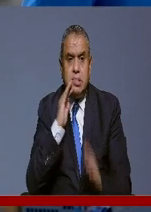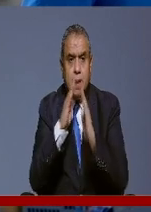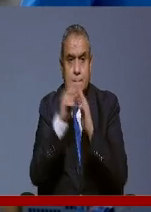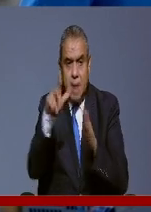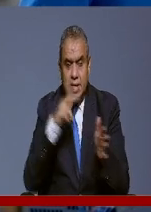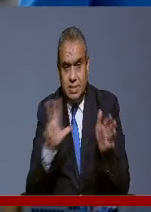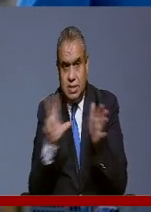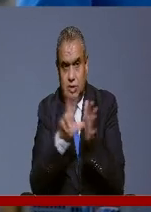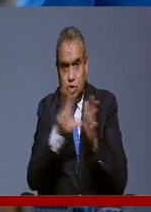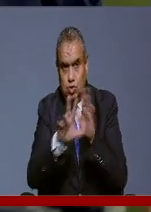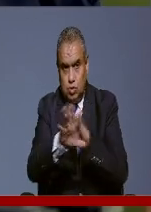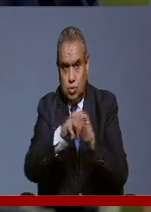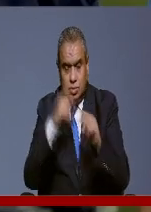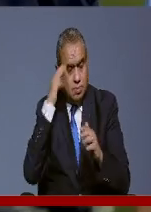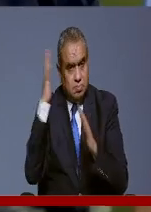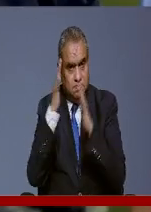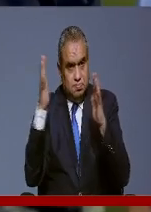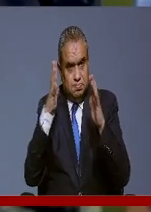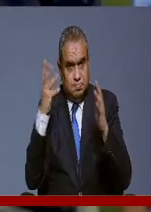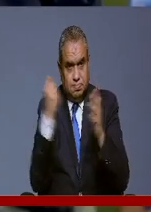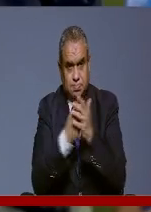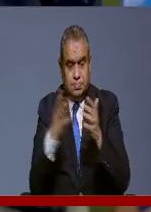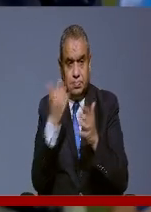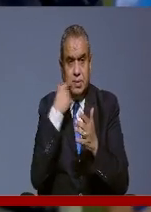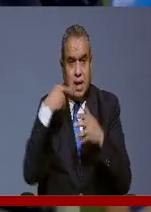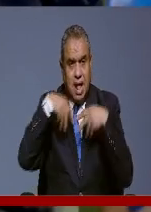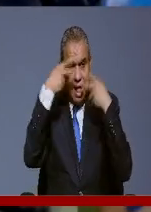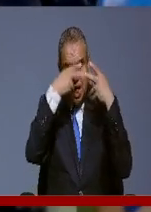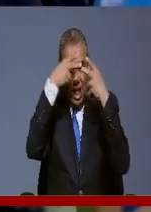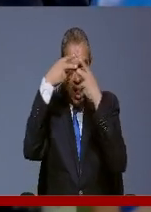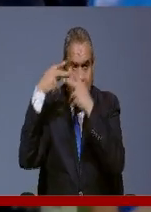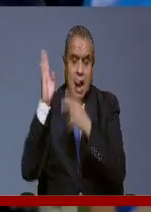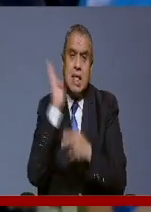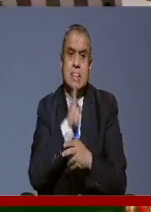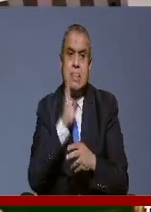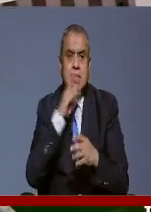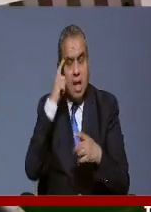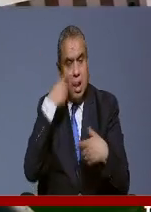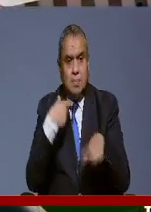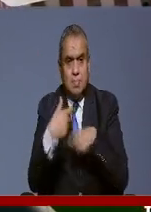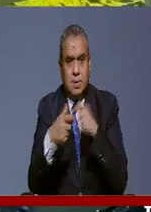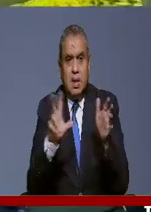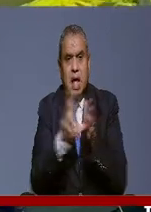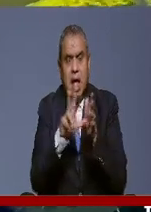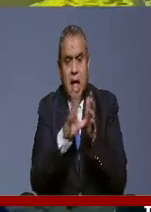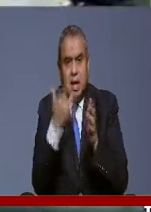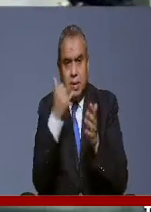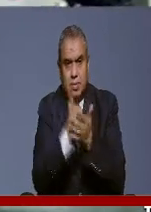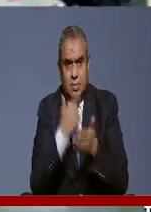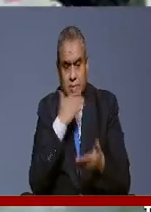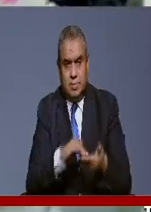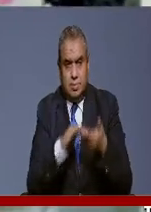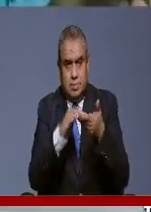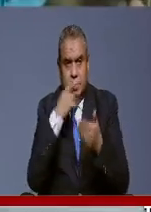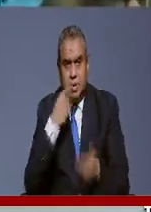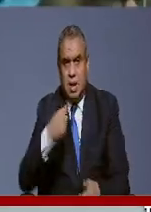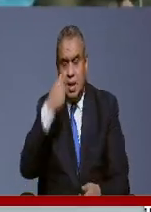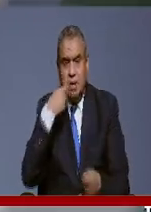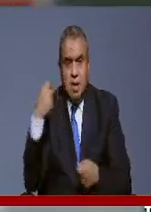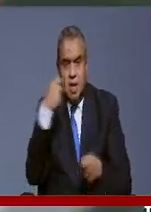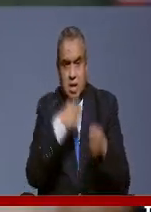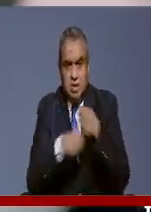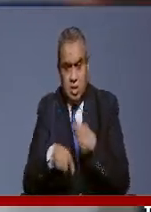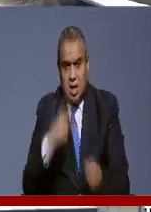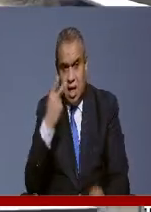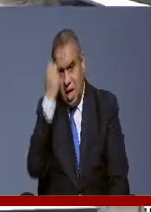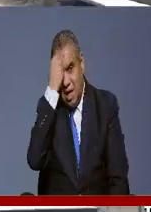بيتولد بطل هيبني بلده بعلمه وصنعته كل ده خلى الاقتصاد المصري من 2016